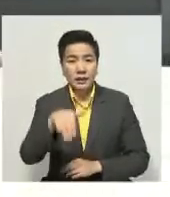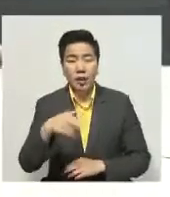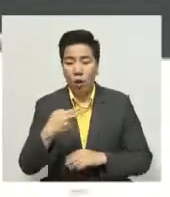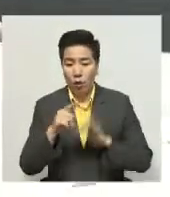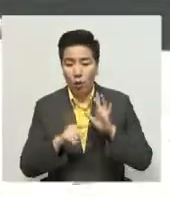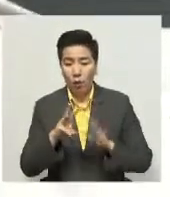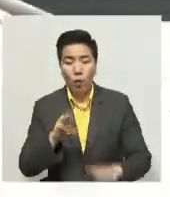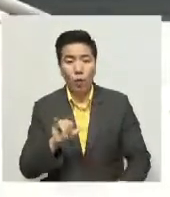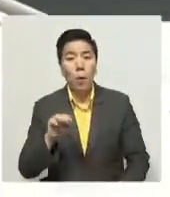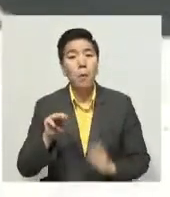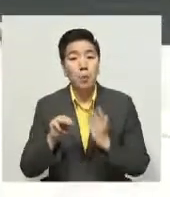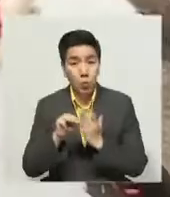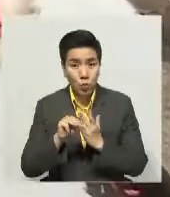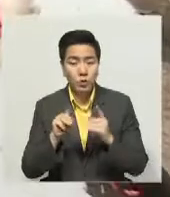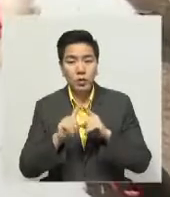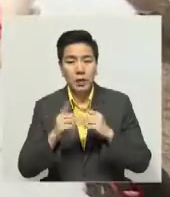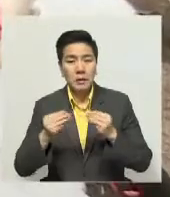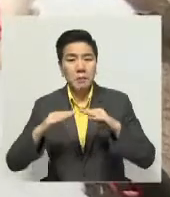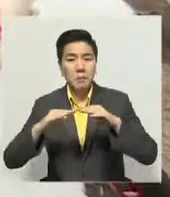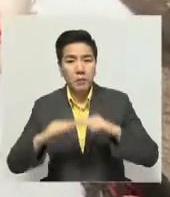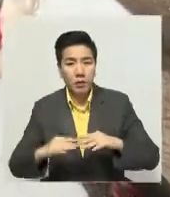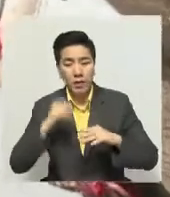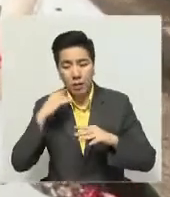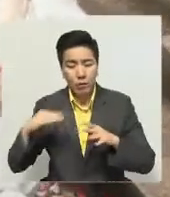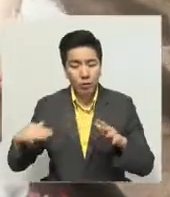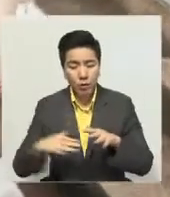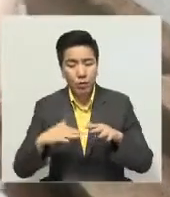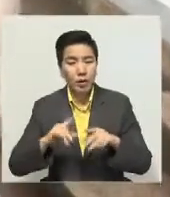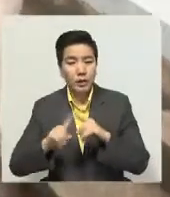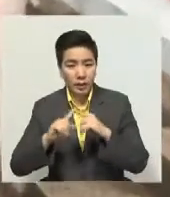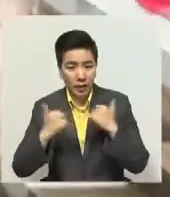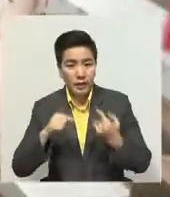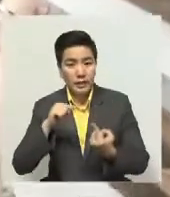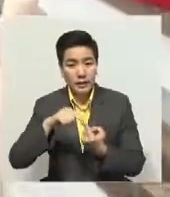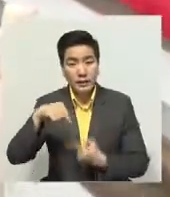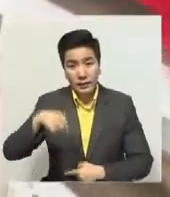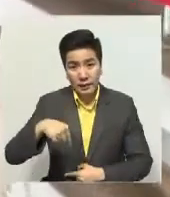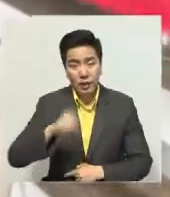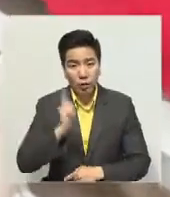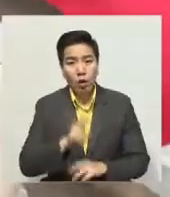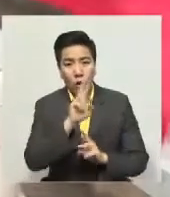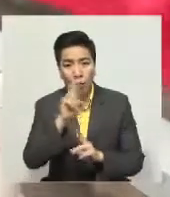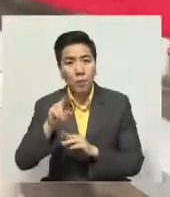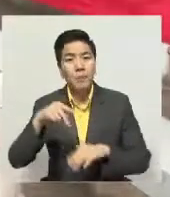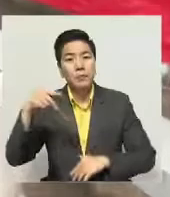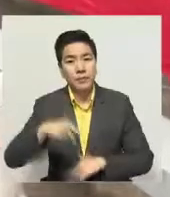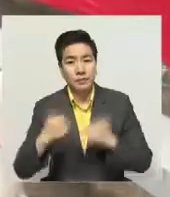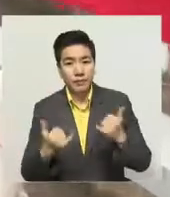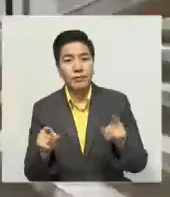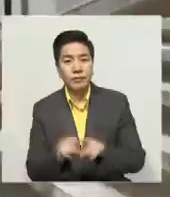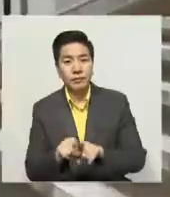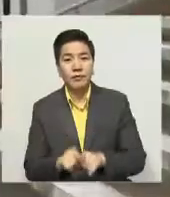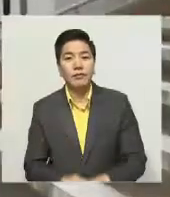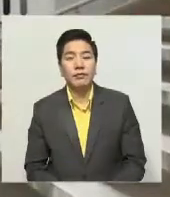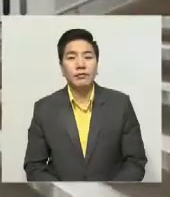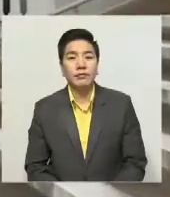ตะลิ่งปากห้วยมุกที่ซุดตัวเนื่องจากน้ำกัดเซาะซึ่งในจุดพื้นที่นี้เองก็ต้องเฝ้าระวังเป็นพิเศษค่ะ